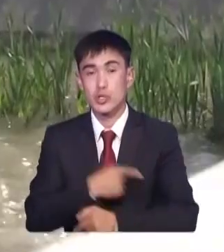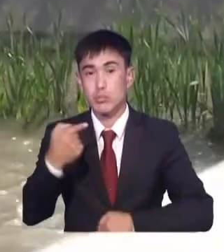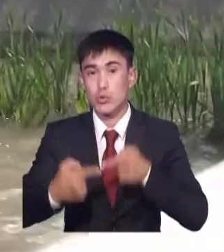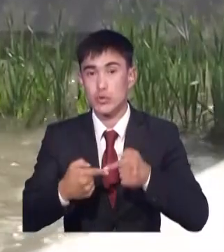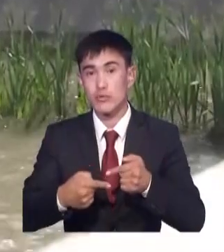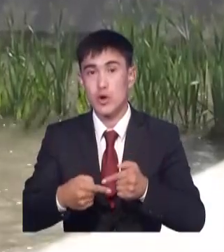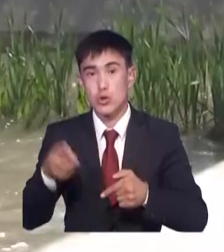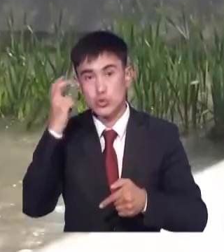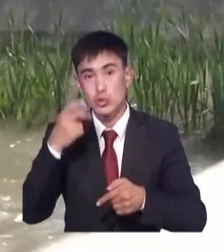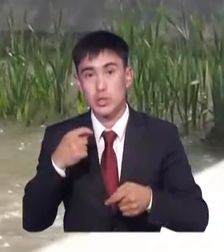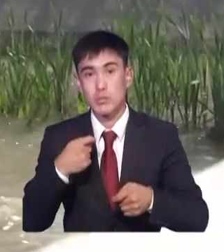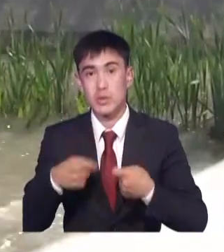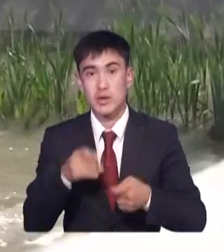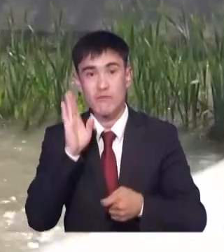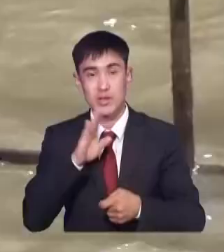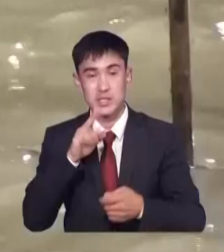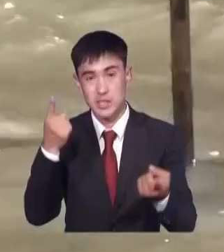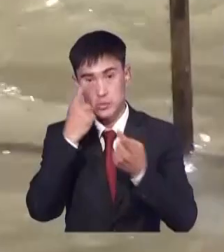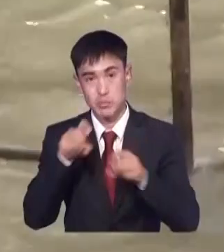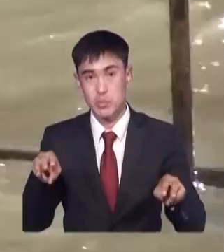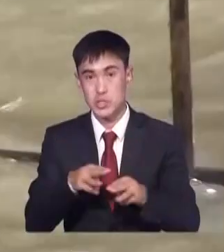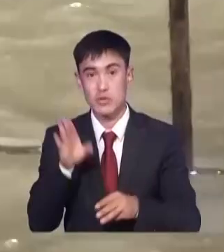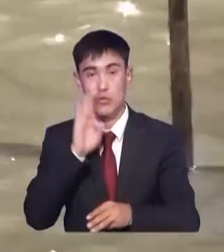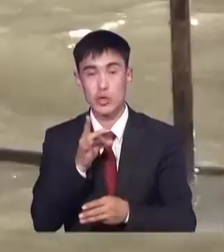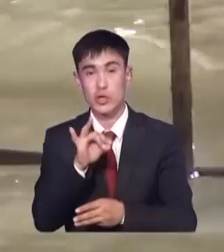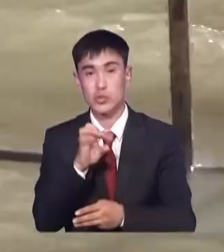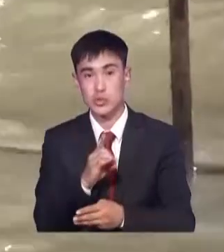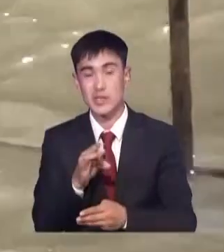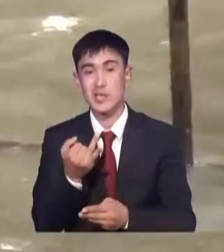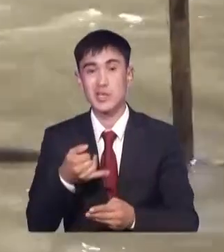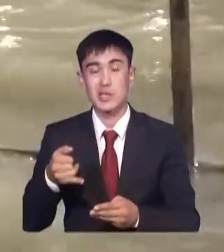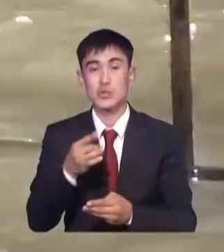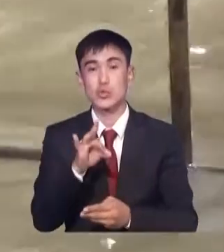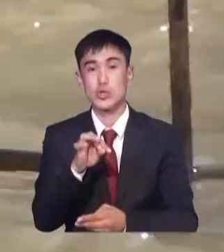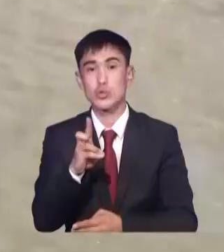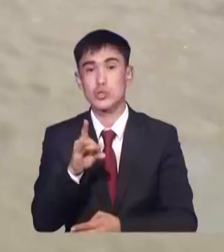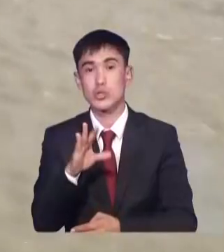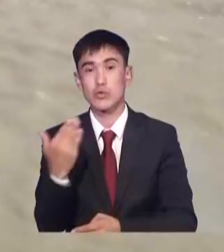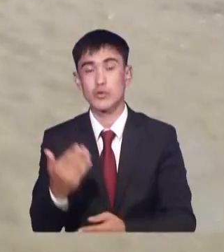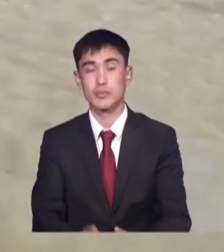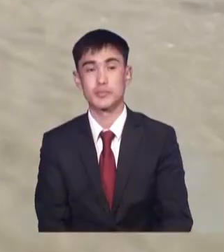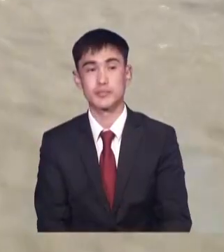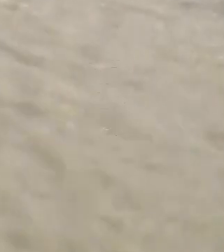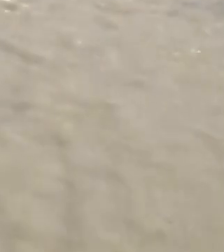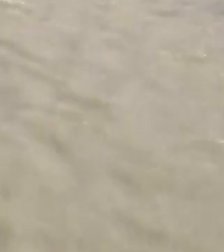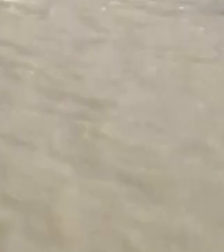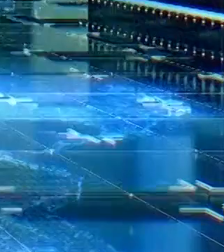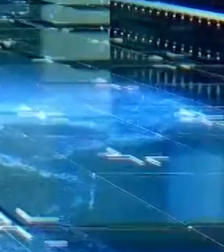с черным рынком воды, сообщил министр водных ресурсов и ирригации Нуржан Нуржигитов.